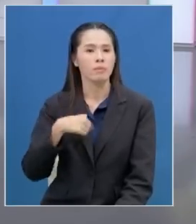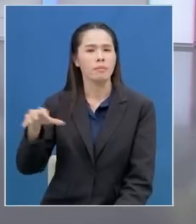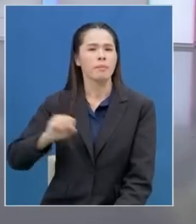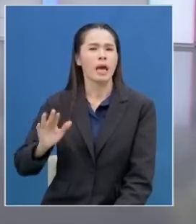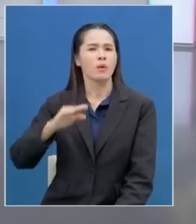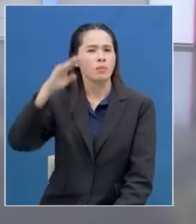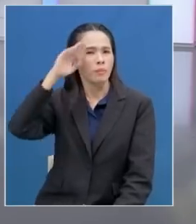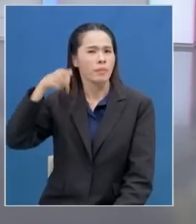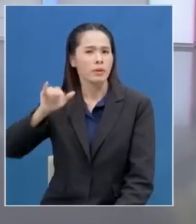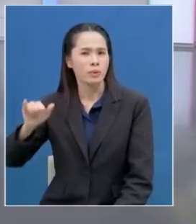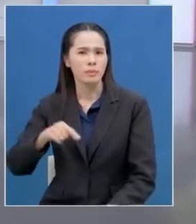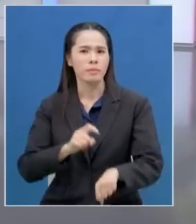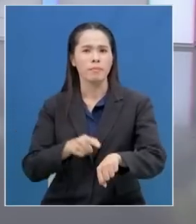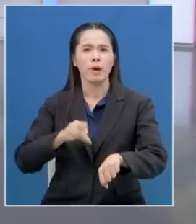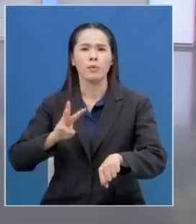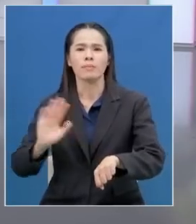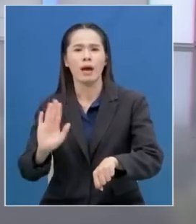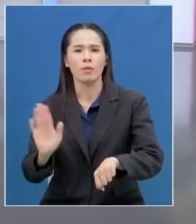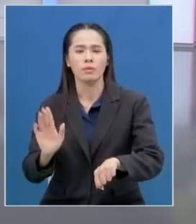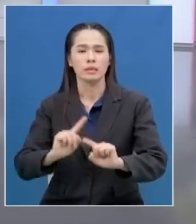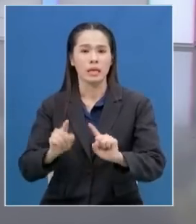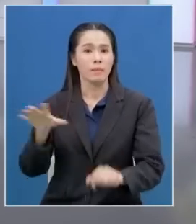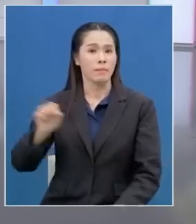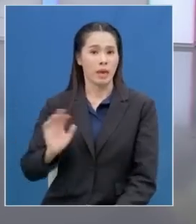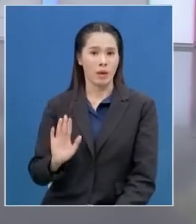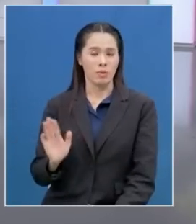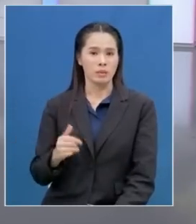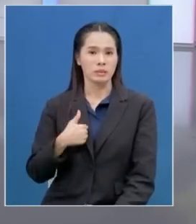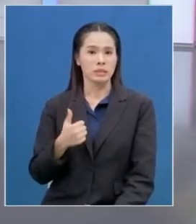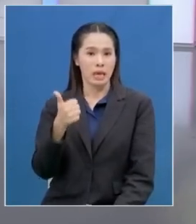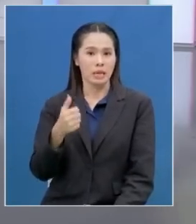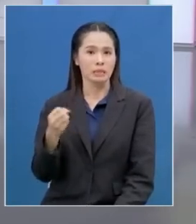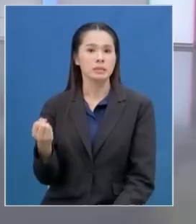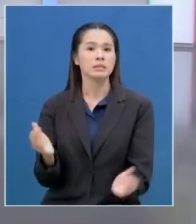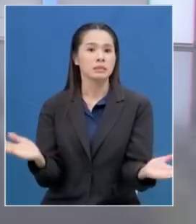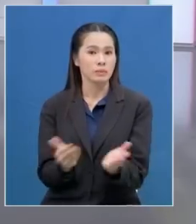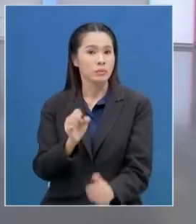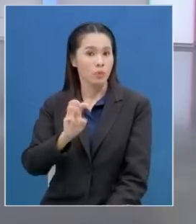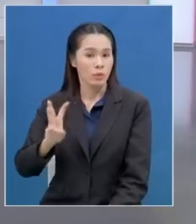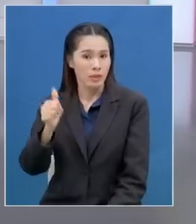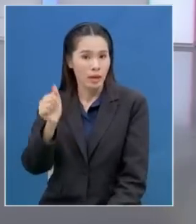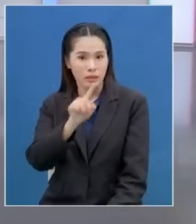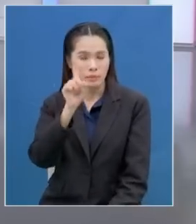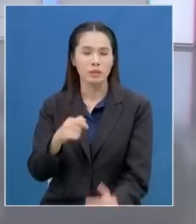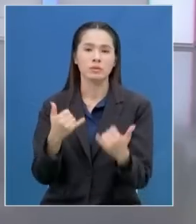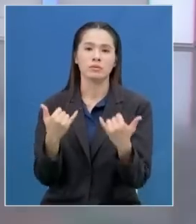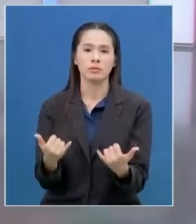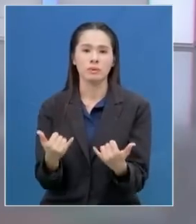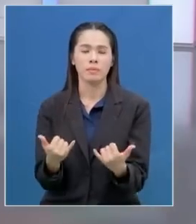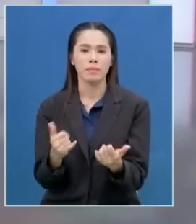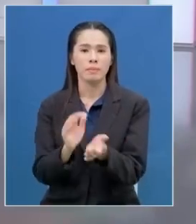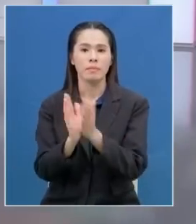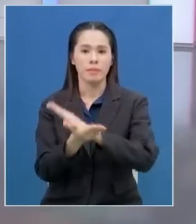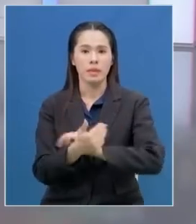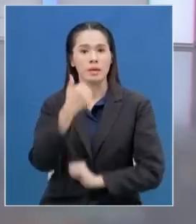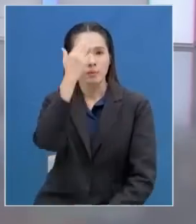2ลุงเหมือนกันโอเคเป้าหมายเดียวกันแต่ถ้าไม่เอา 2ลงจะได้เสียงสนับสนุนจากสวหรือไม่แต่ตอนนี้สถานการณ์มันเป็นอีกแบบ